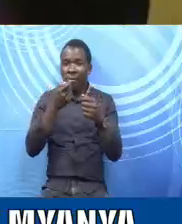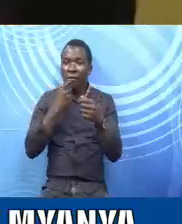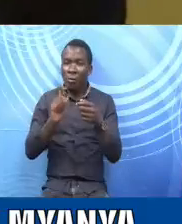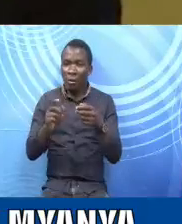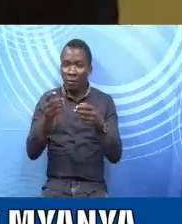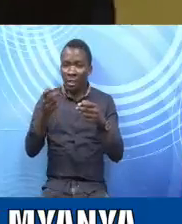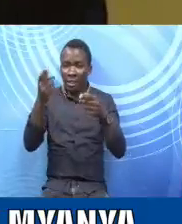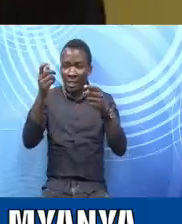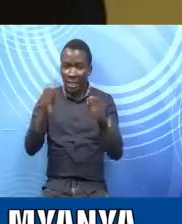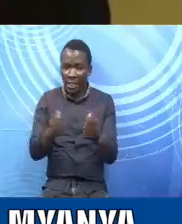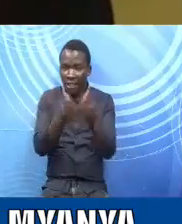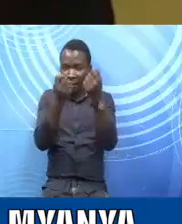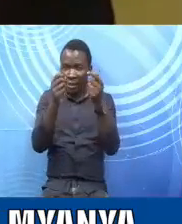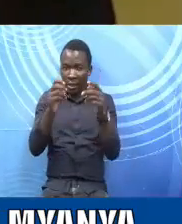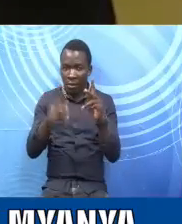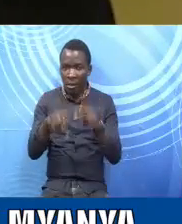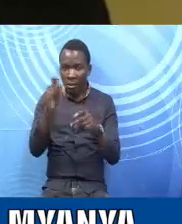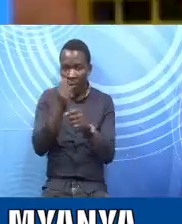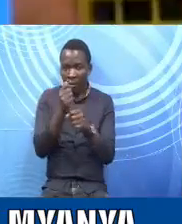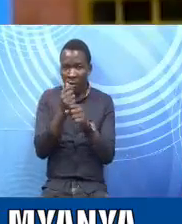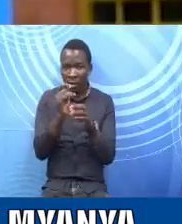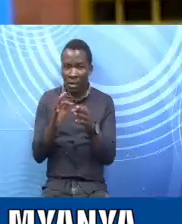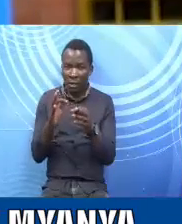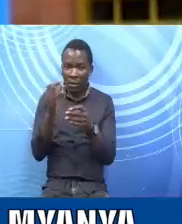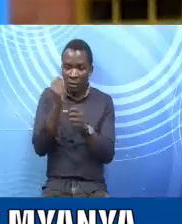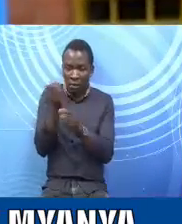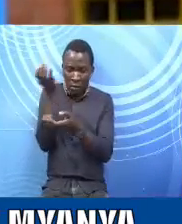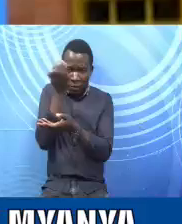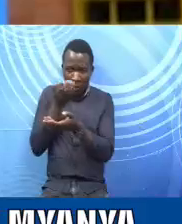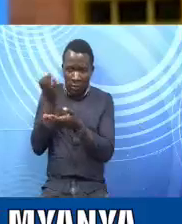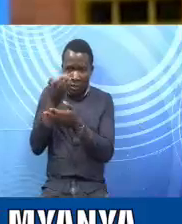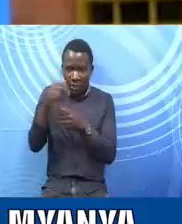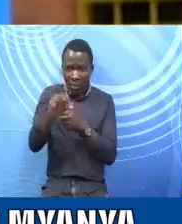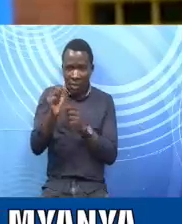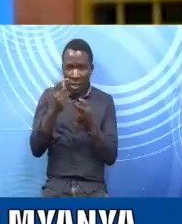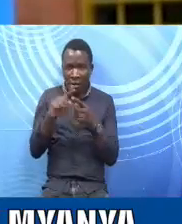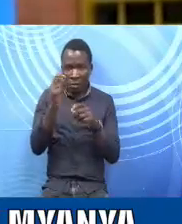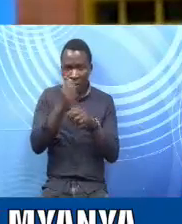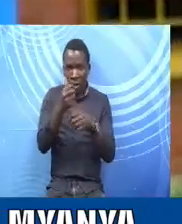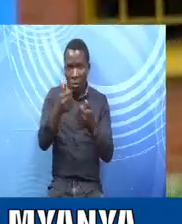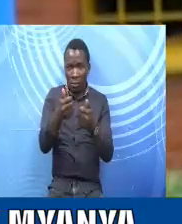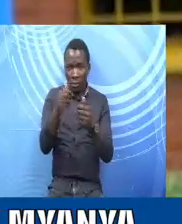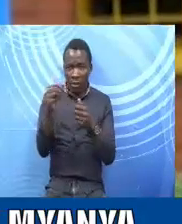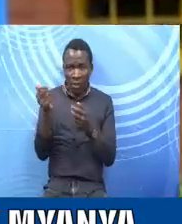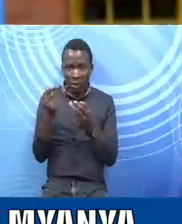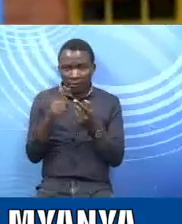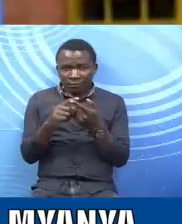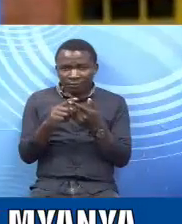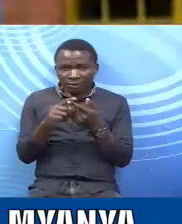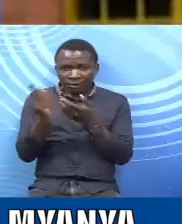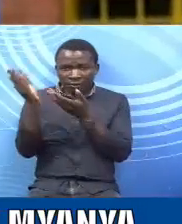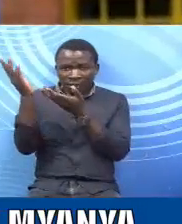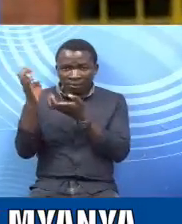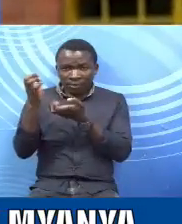ingaruka babikora, niyo byahera kuri evaluation yabo ariko bigakorwa. Ikindi tuteganya